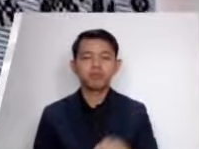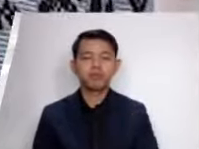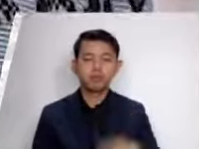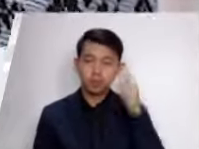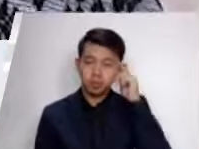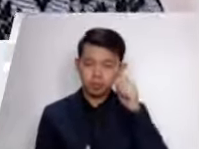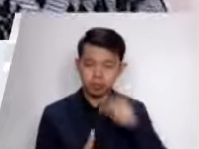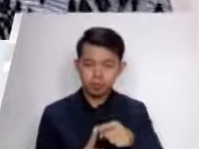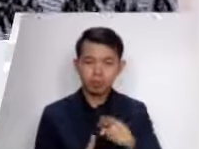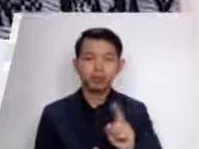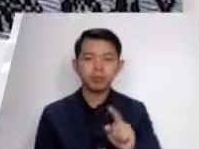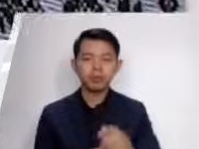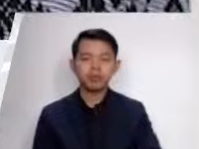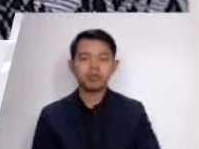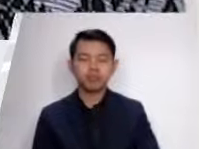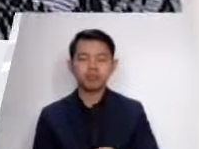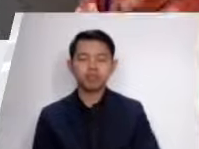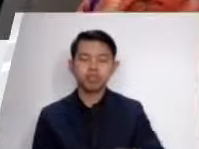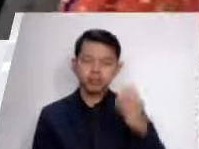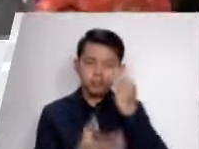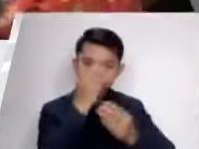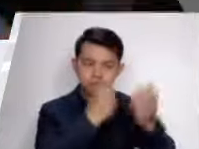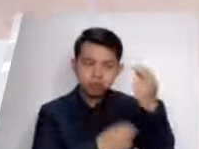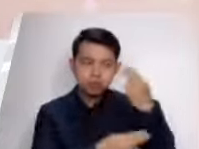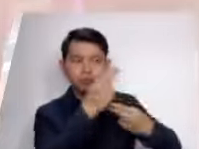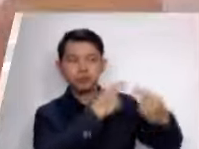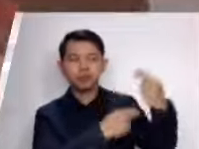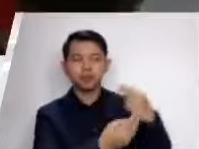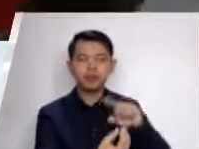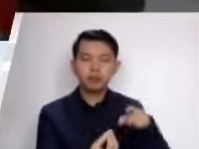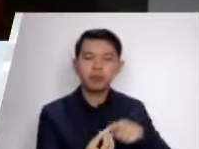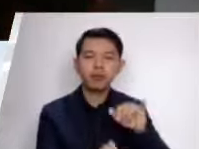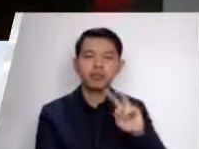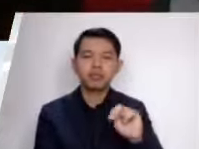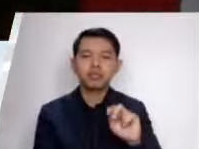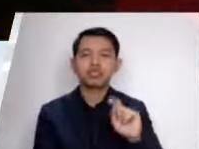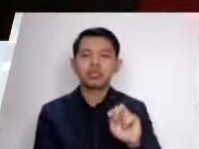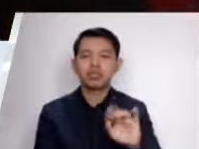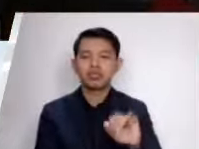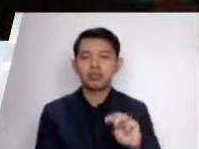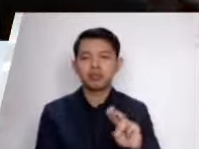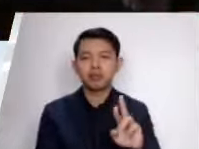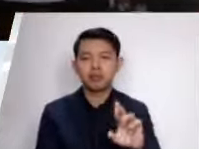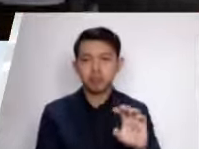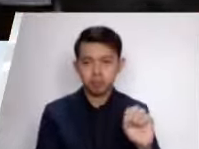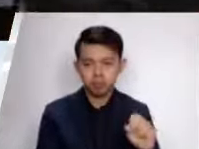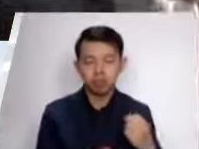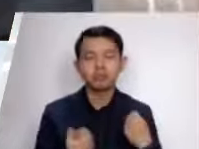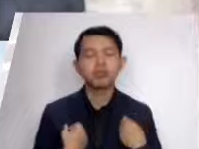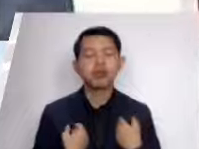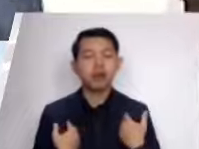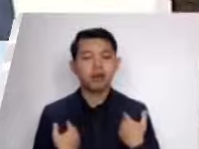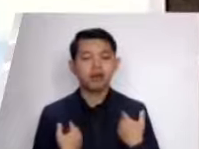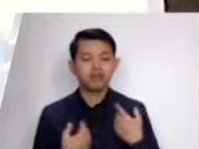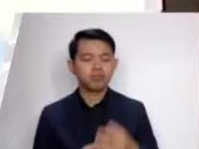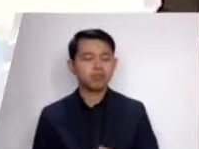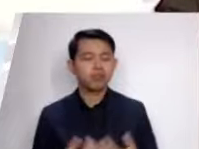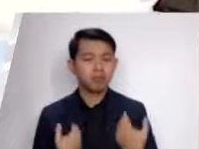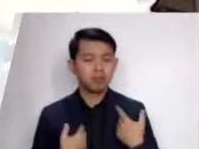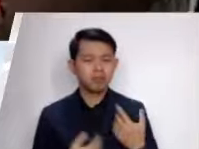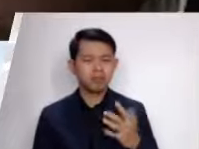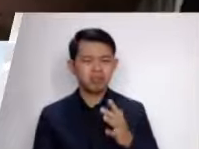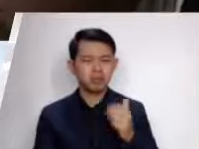roots, learn the history of Intramuros. Itinayo ang sentro sa dating San Ignacio Church na nasira noong World War II. Sa guided